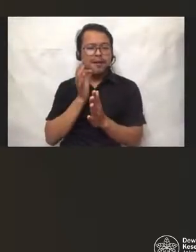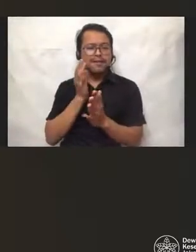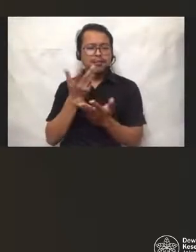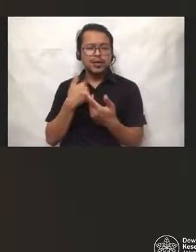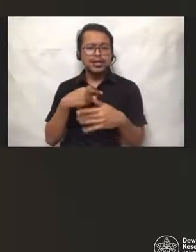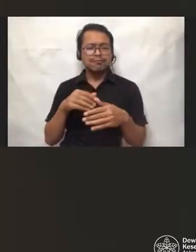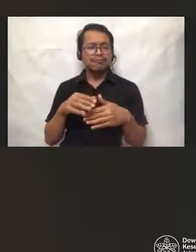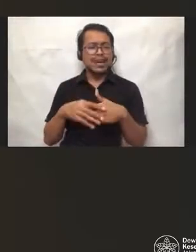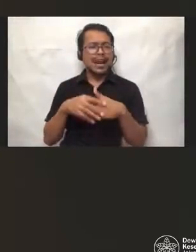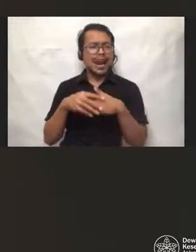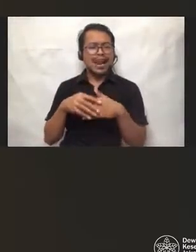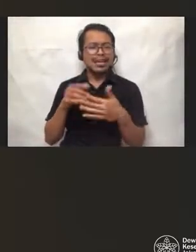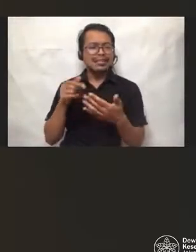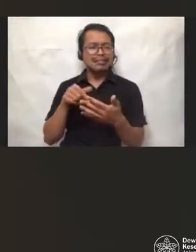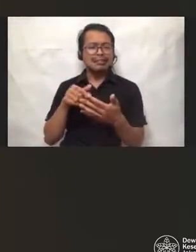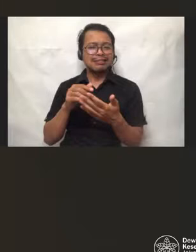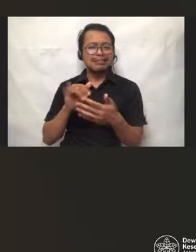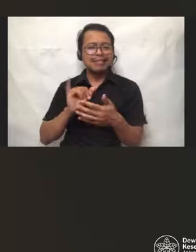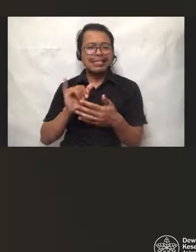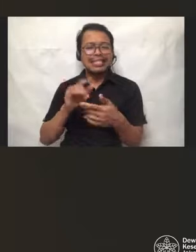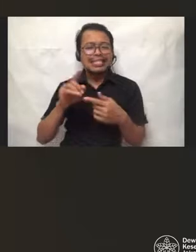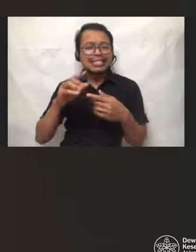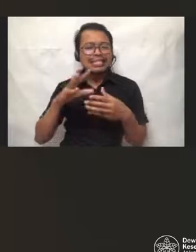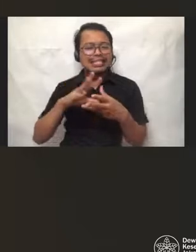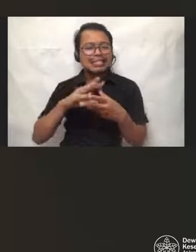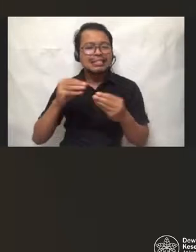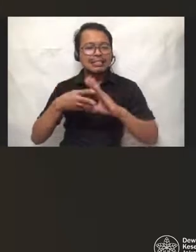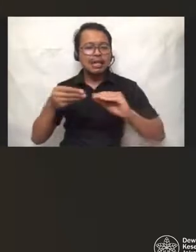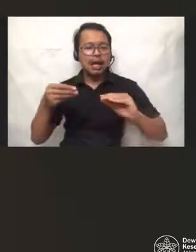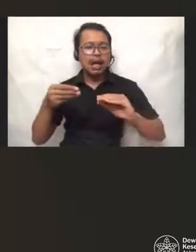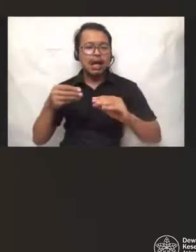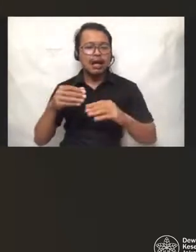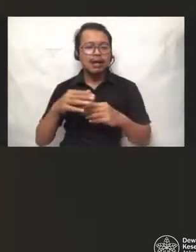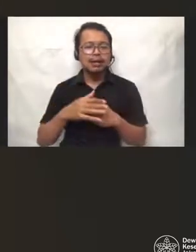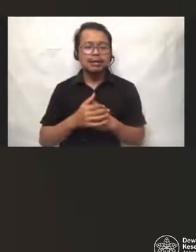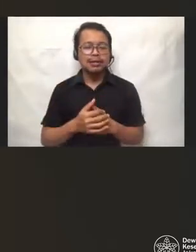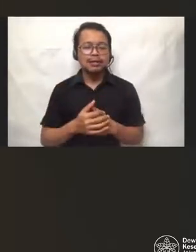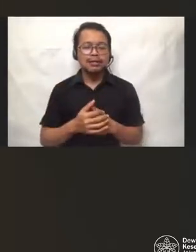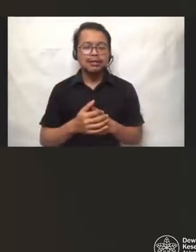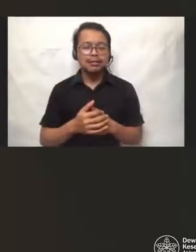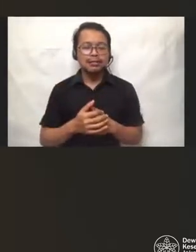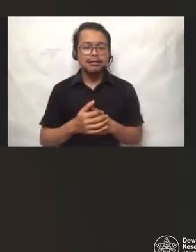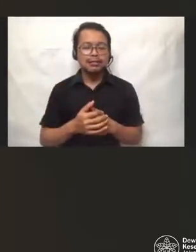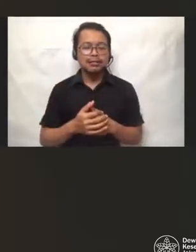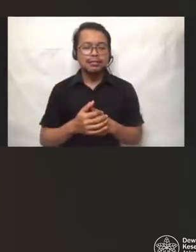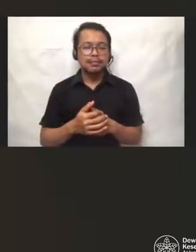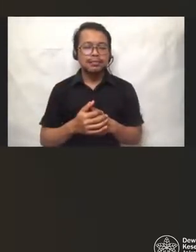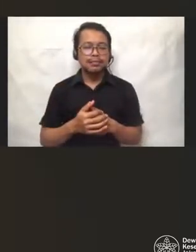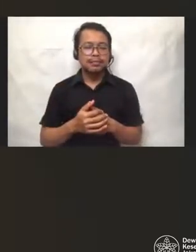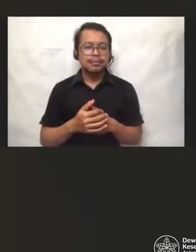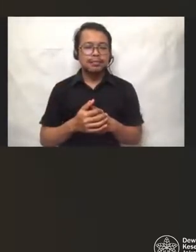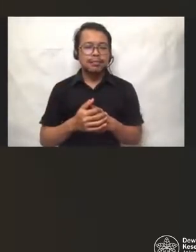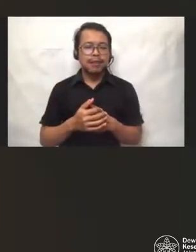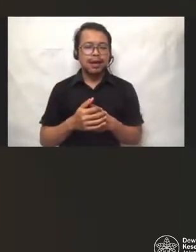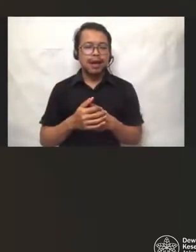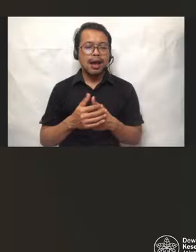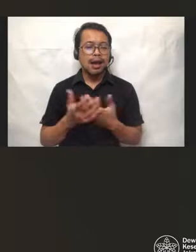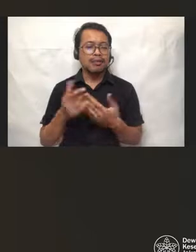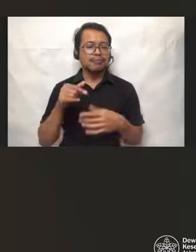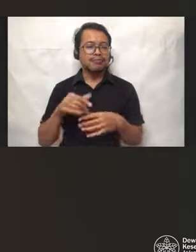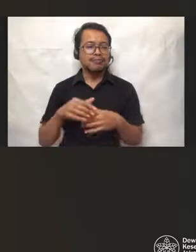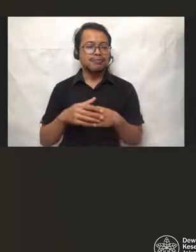ini lebih sebagai storytelling alias mendongeng, kegiatan profesi yang diglorifikasi dengan nama